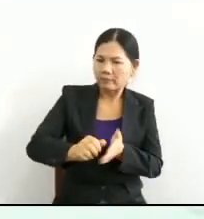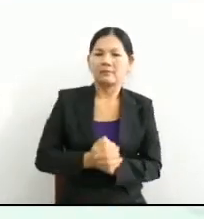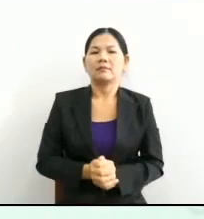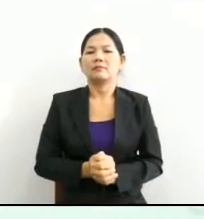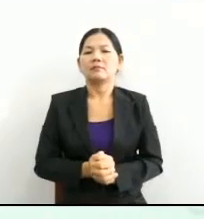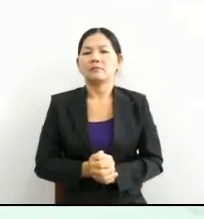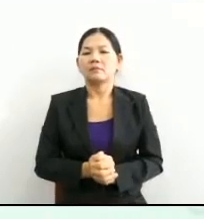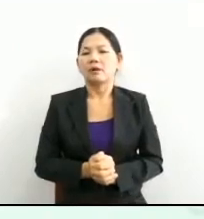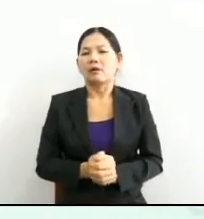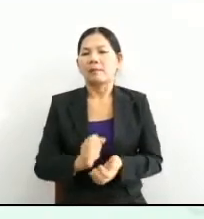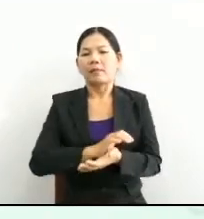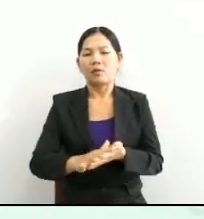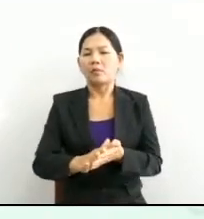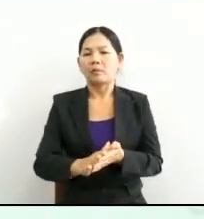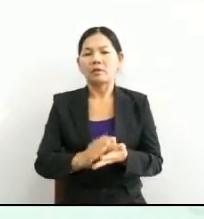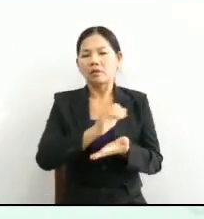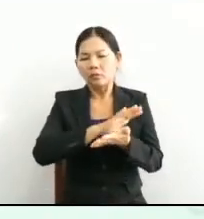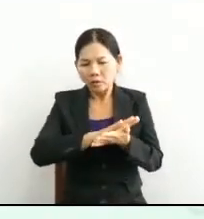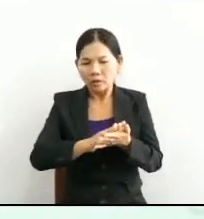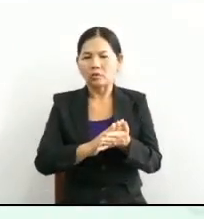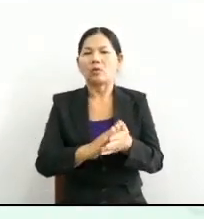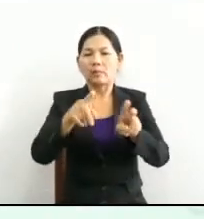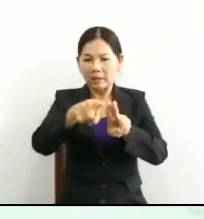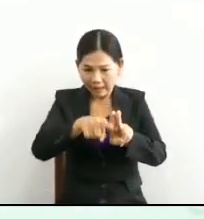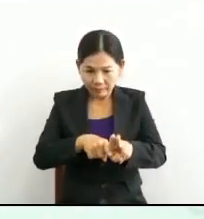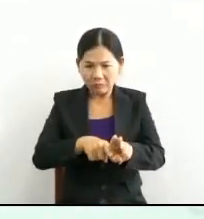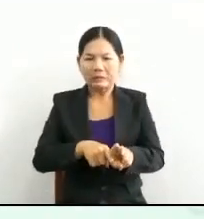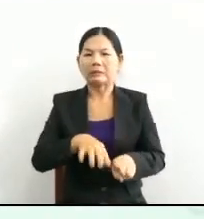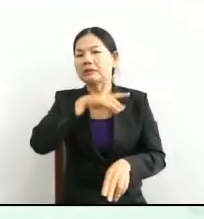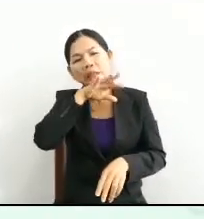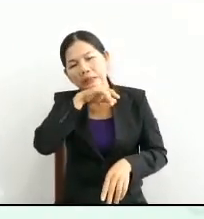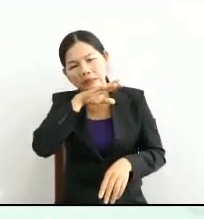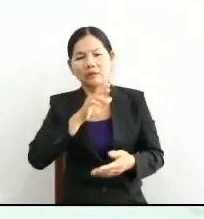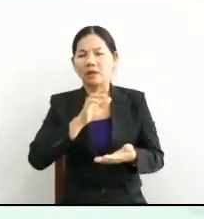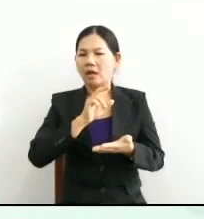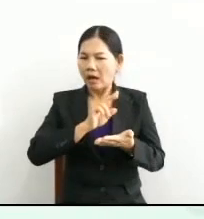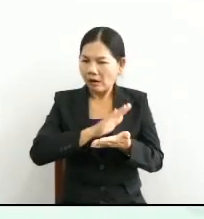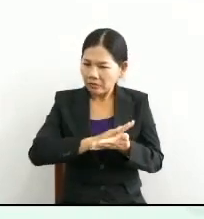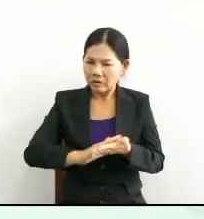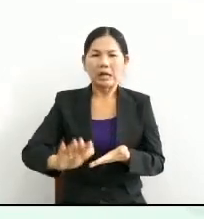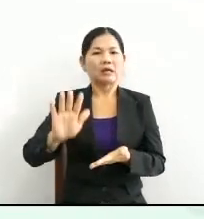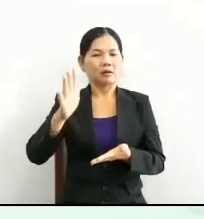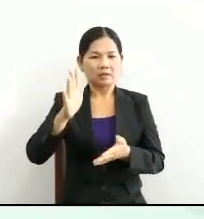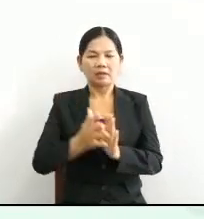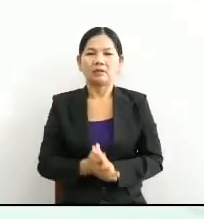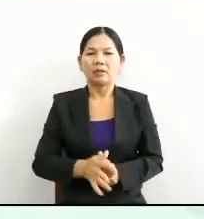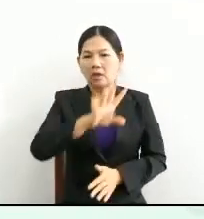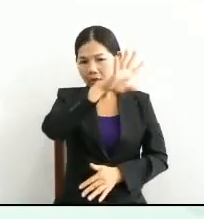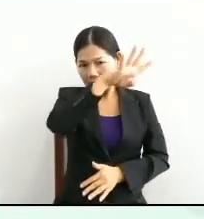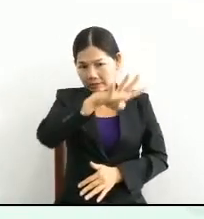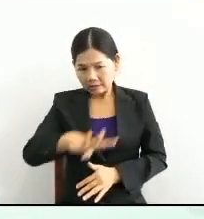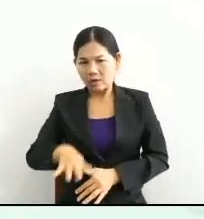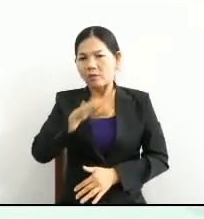con lốc, rồi lốc đang bằng toàn chẳng viên bảo bà hay ọt xa tì. chẳng biết thả sọp chóng kì áo dưỡng sọ xế